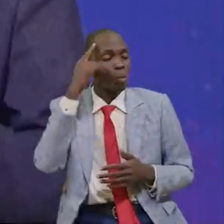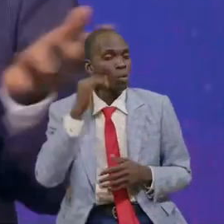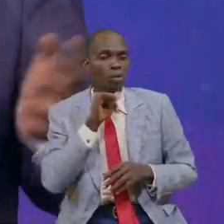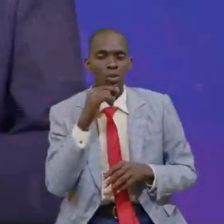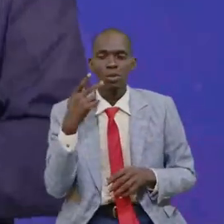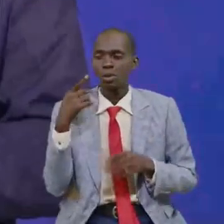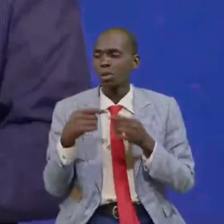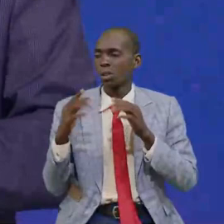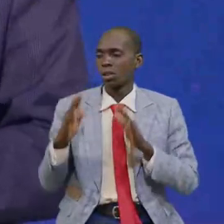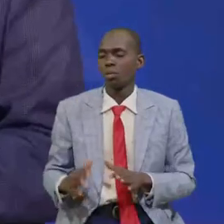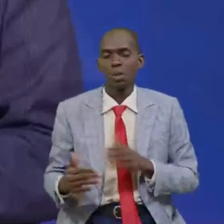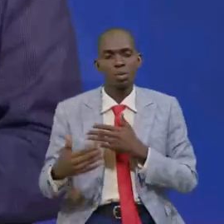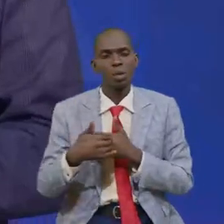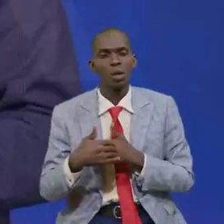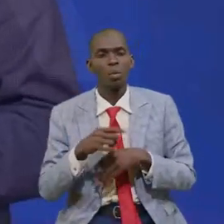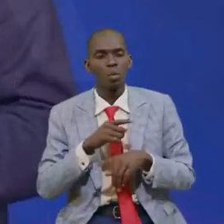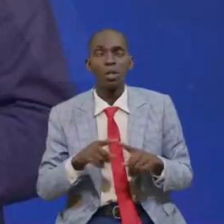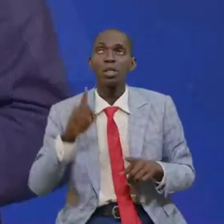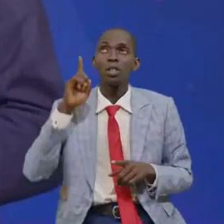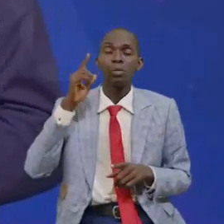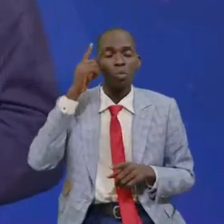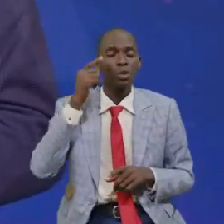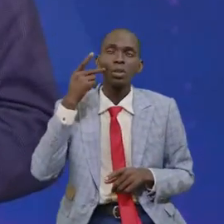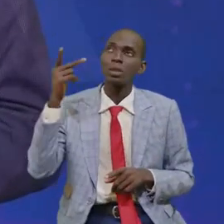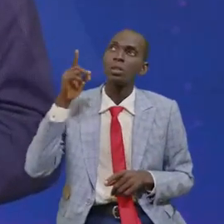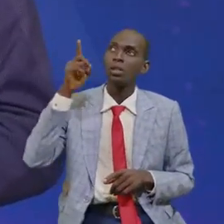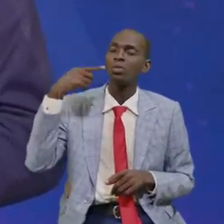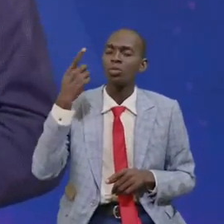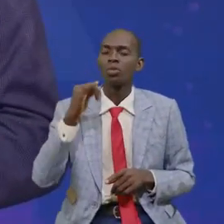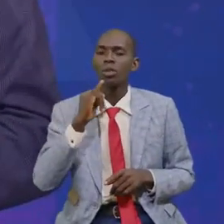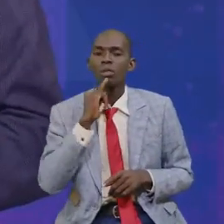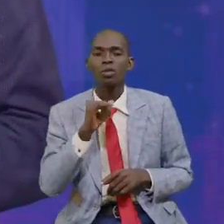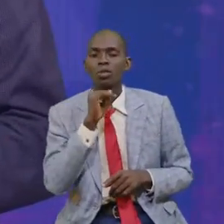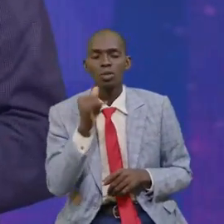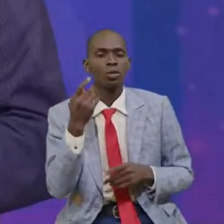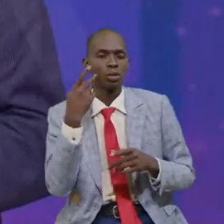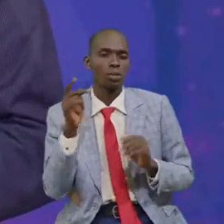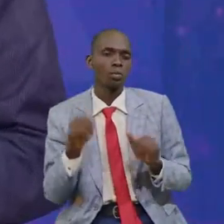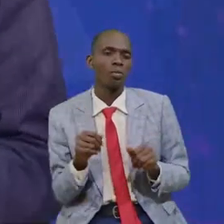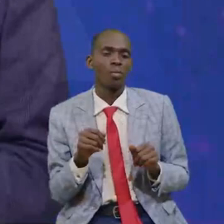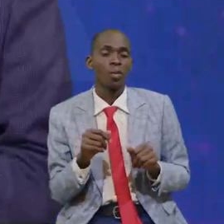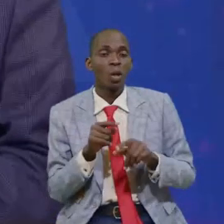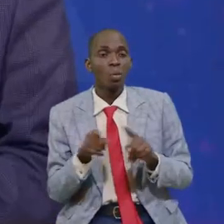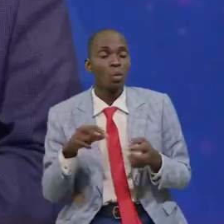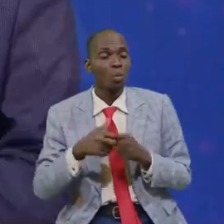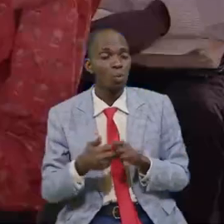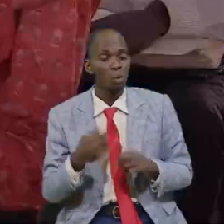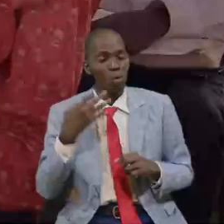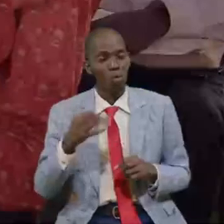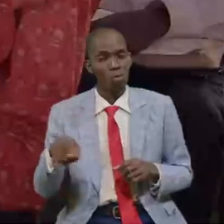vu celui qui est invisible. Nous sommes notre problème. Nous voyons des gens, beaucoup